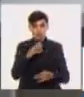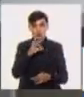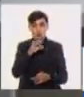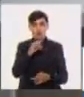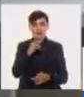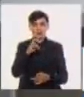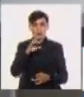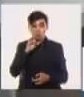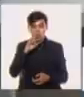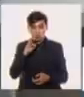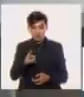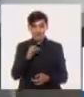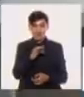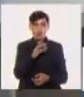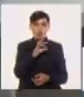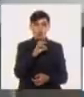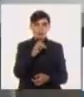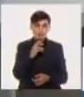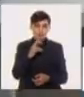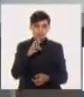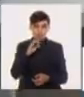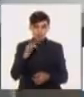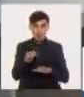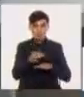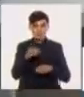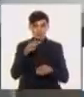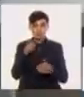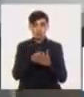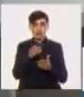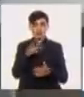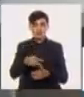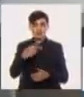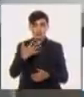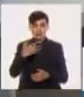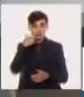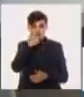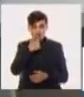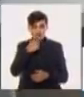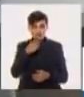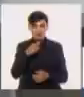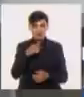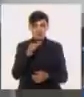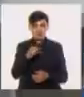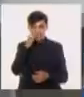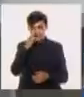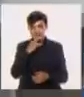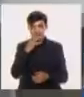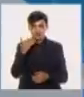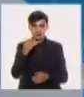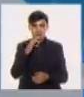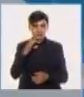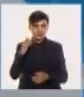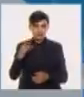Оренбургская область, она до 25 года являлась под юрисдикцией Казахской